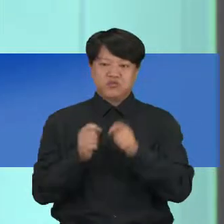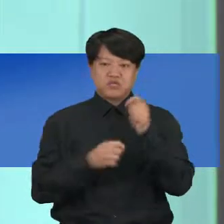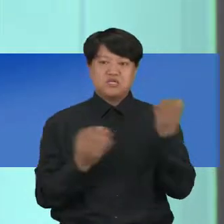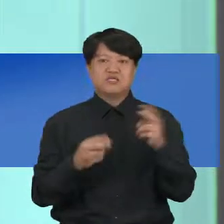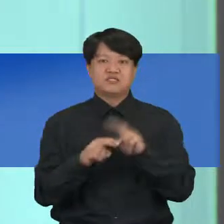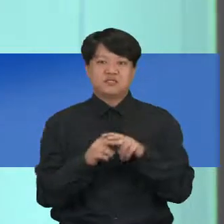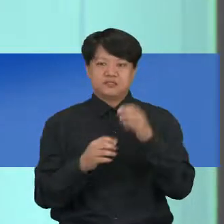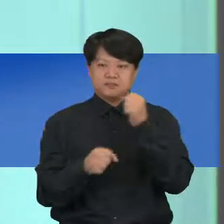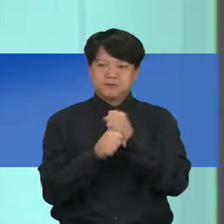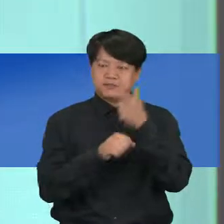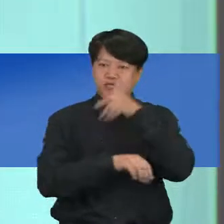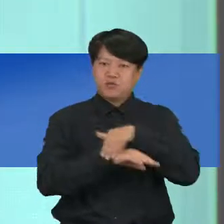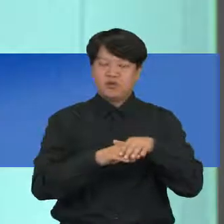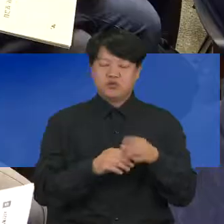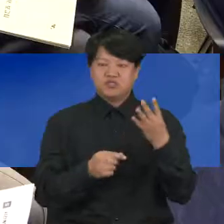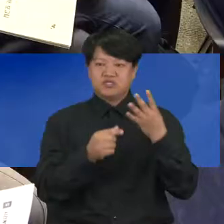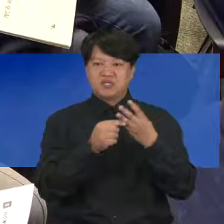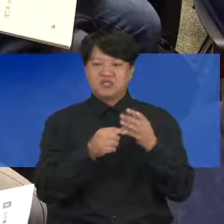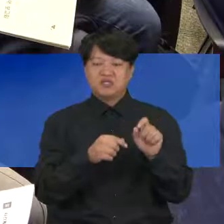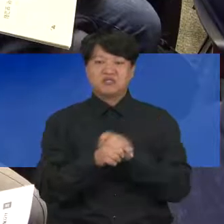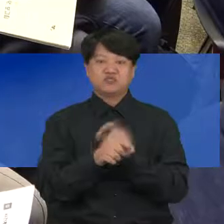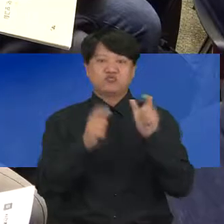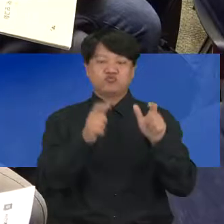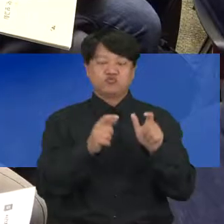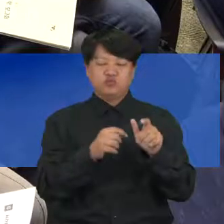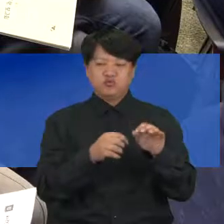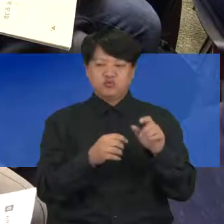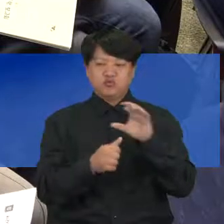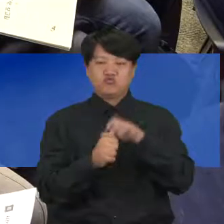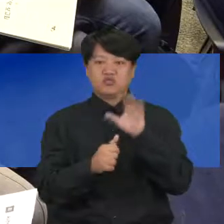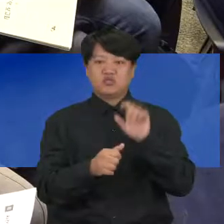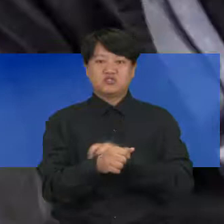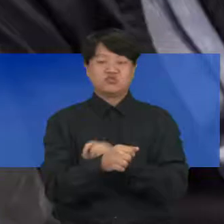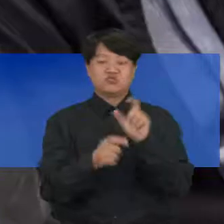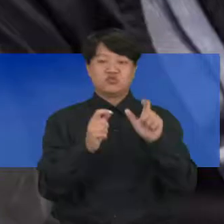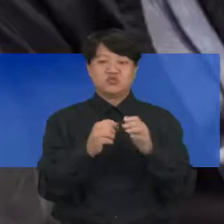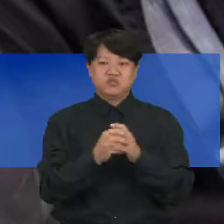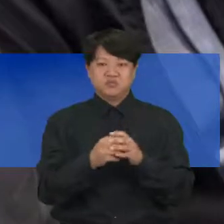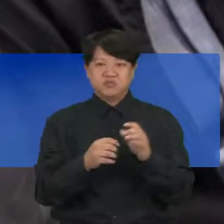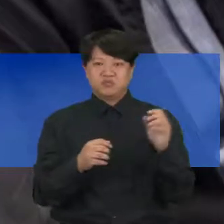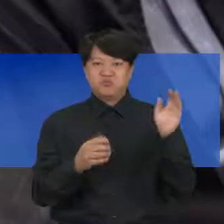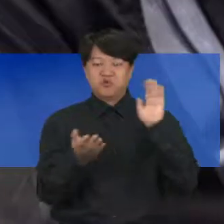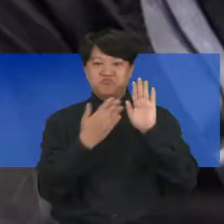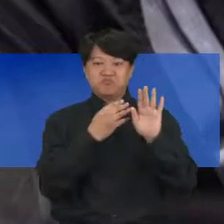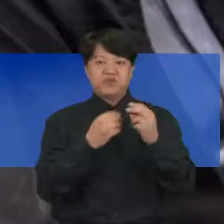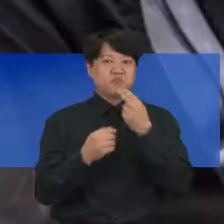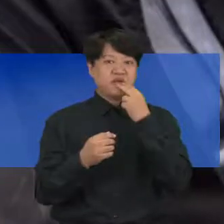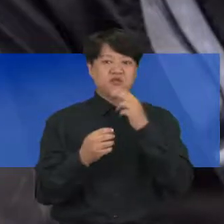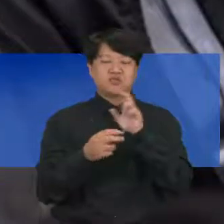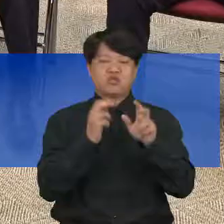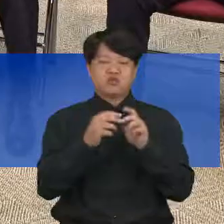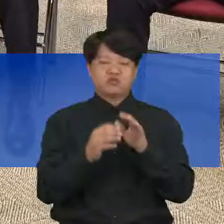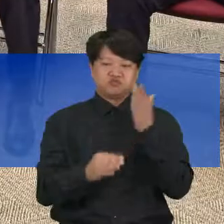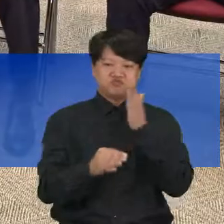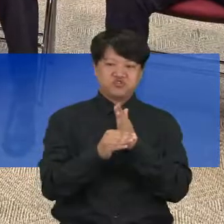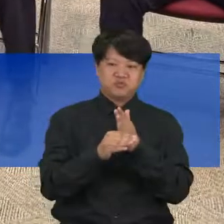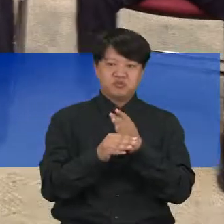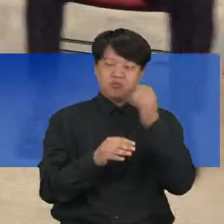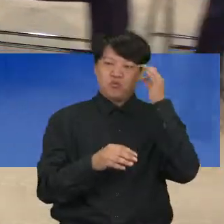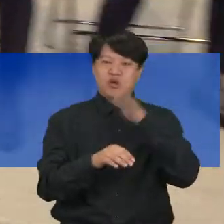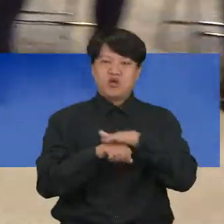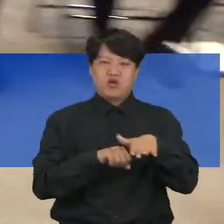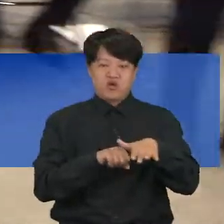일자리 창출 계획으로 4대 국가 투구와 규제 자유투 쿤 의 차세대 배터리 산업을 주축으로 하는 포항 영일 짜리를